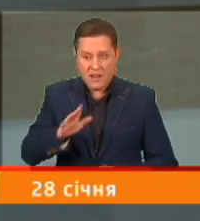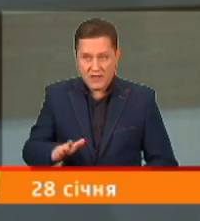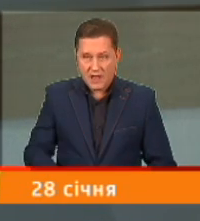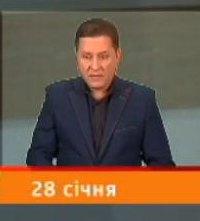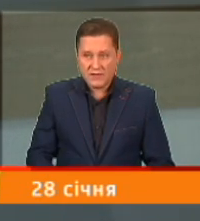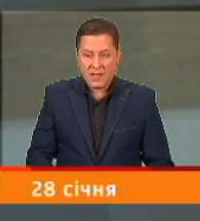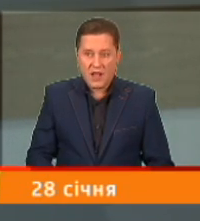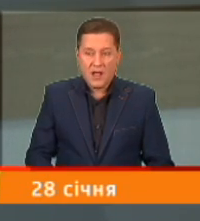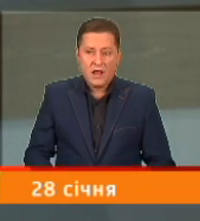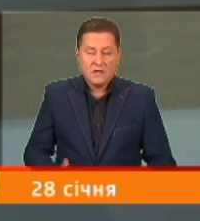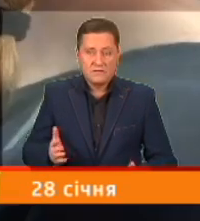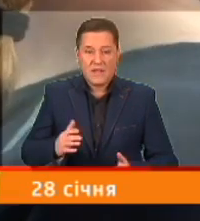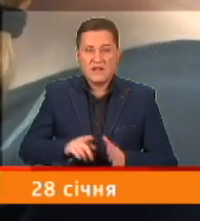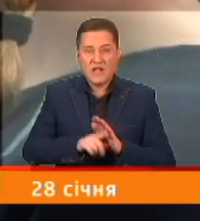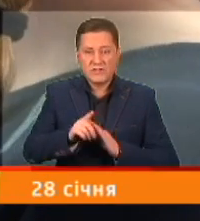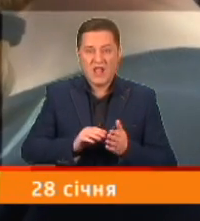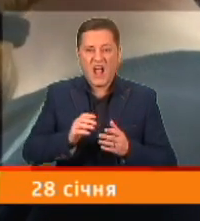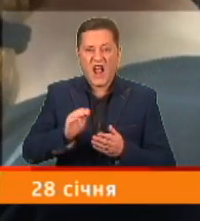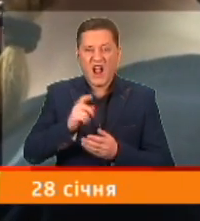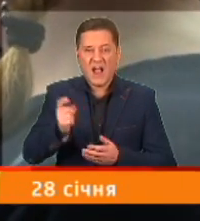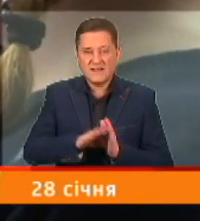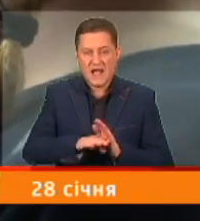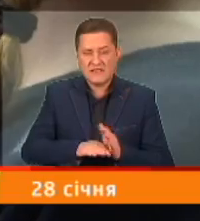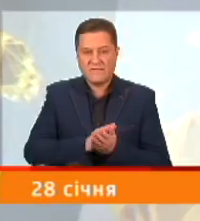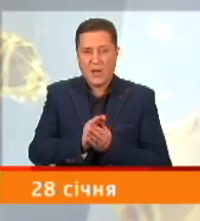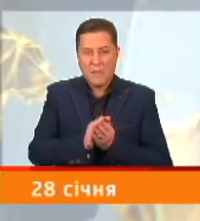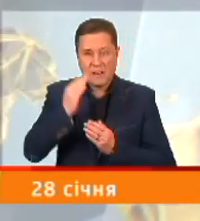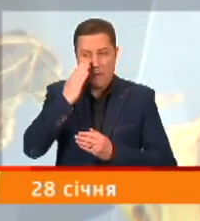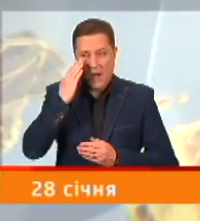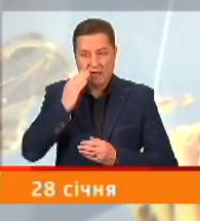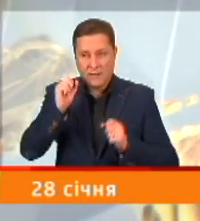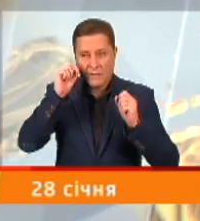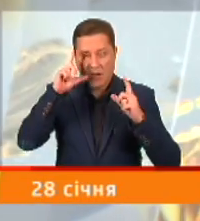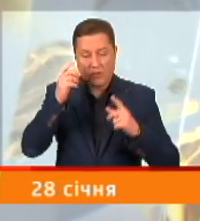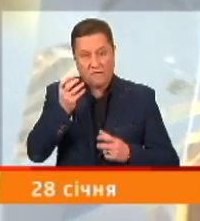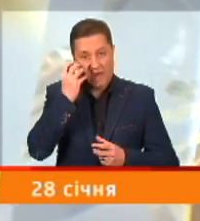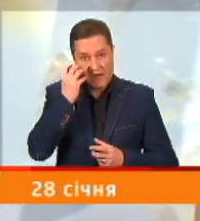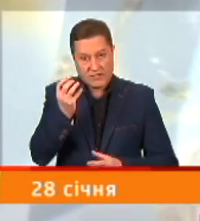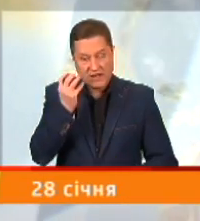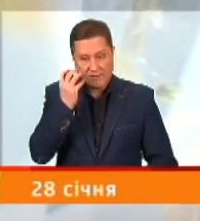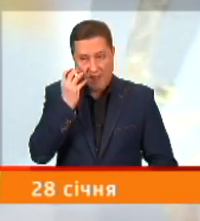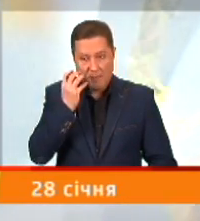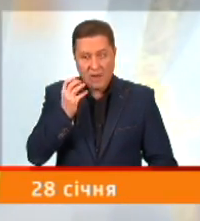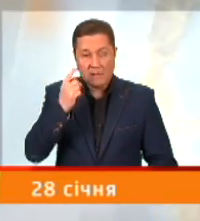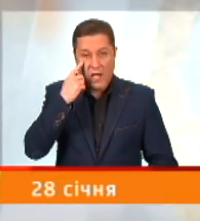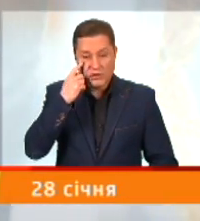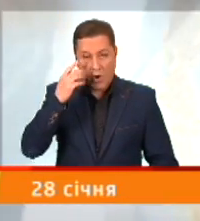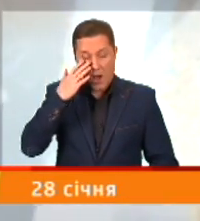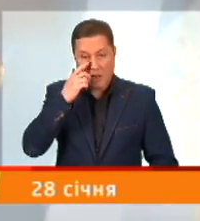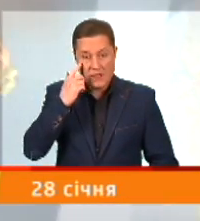это ранение хозяйственным мылом. Наступного ранку Мирослава прокинулась із величезним набряком, а з ока